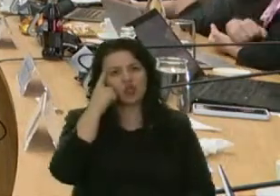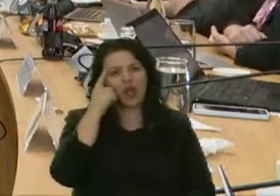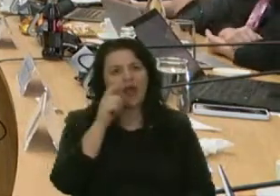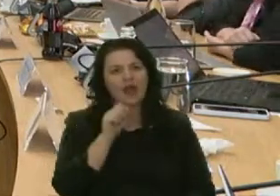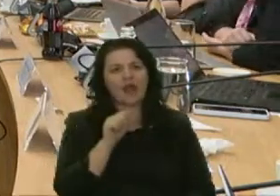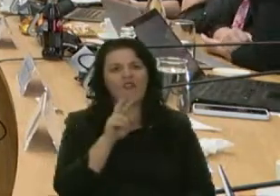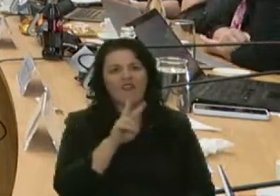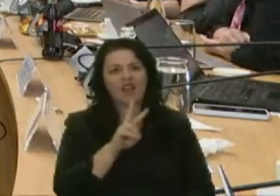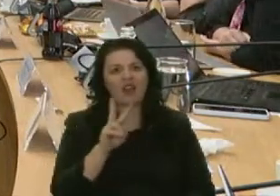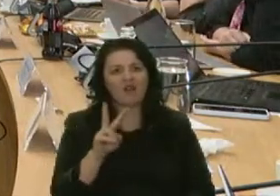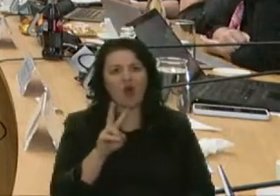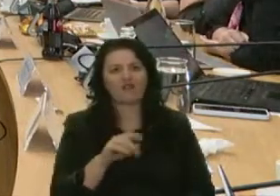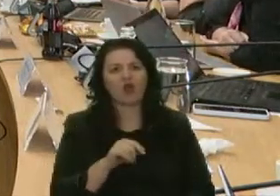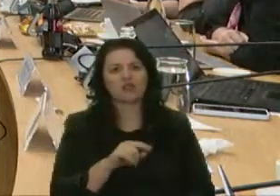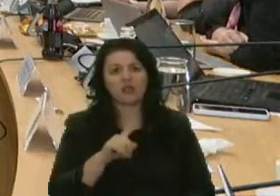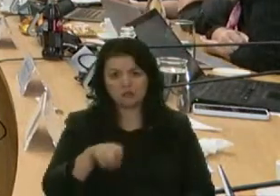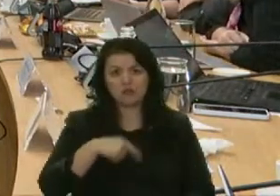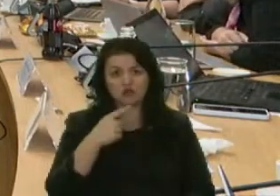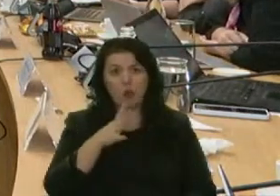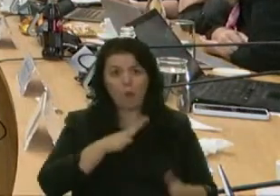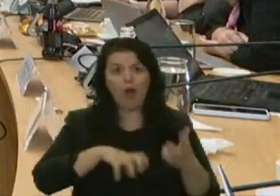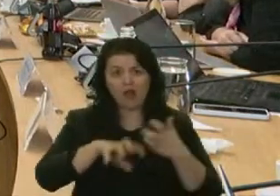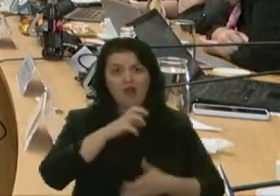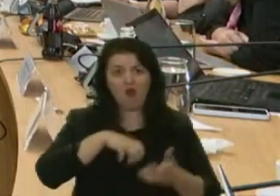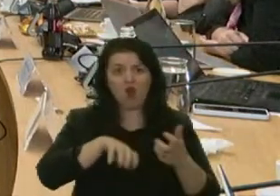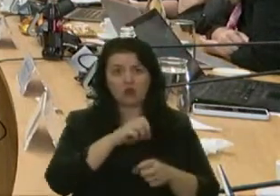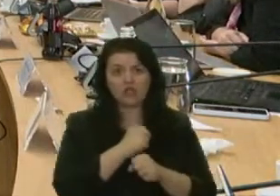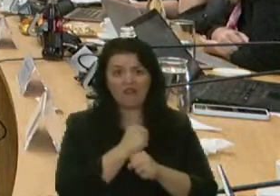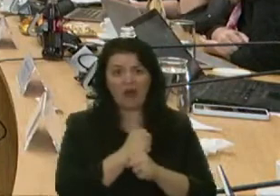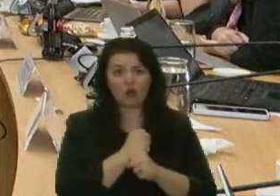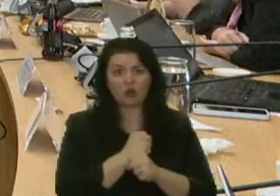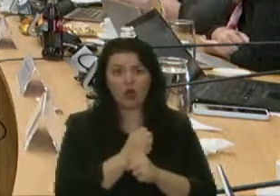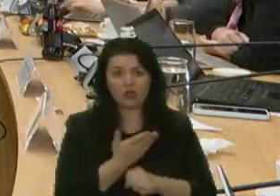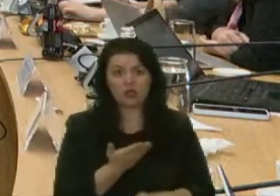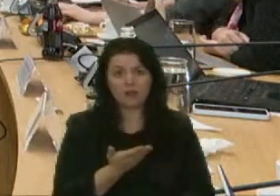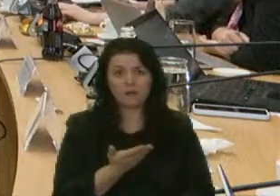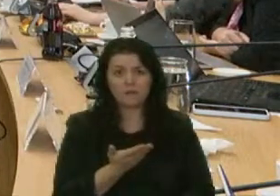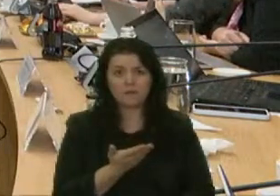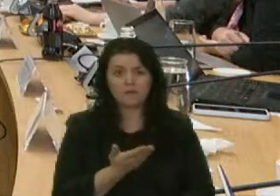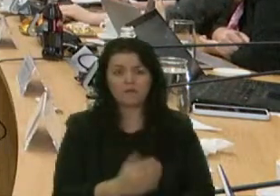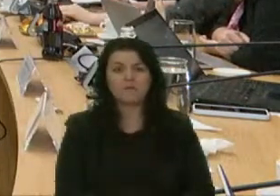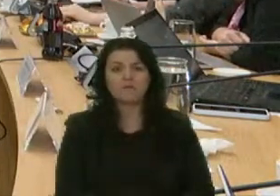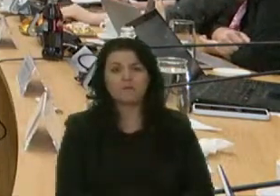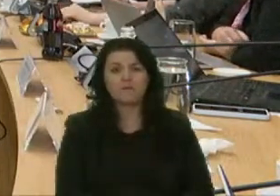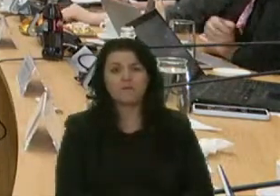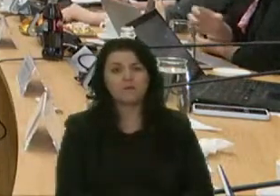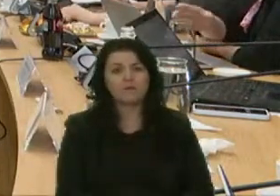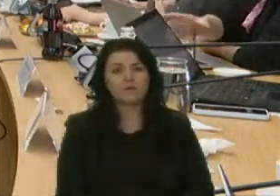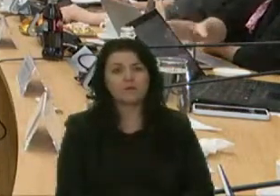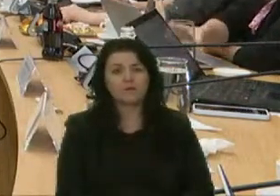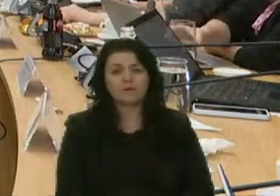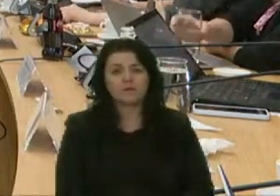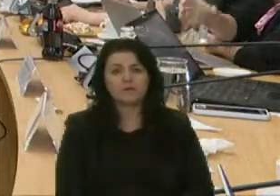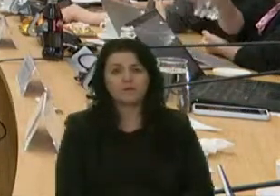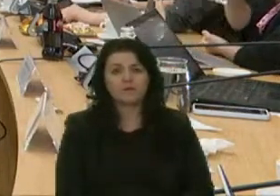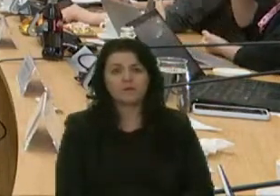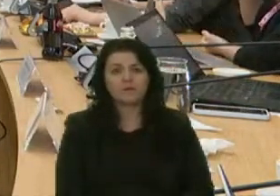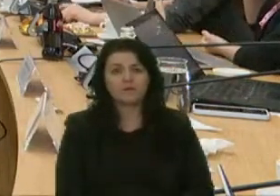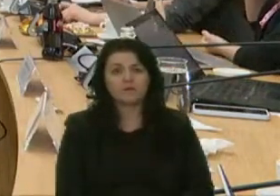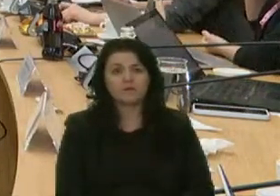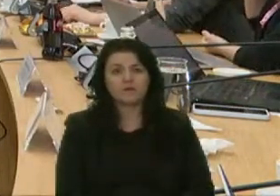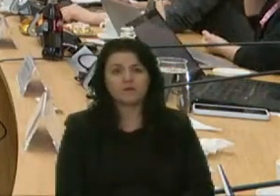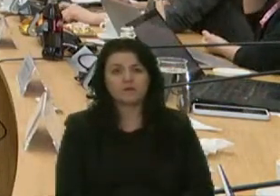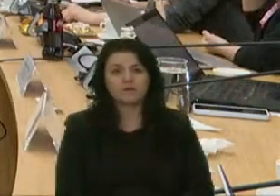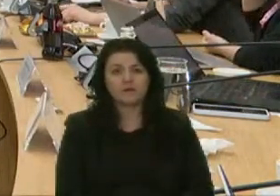voivod Păi asta e după revoluție făcută școala Alexandru vai de voivod e făcută după